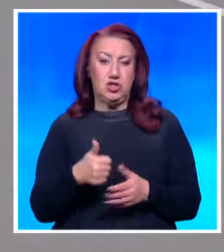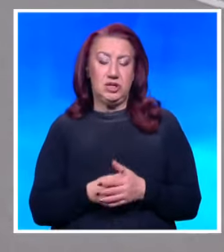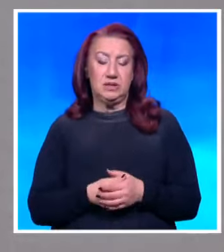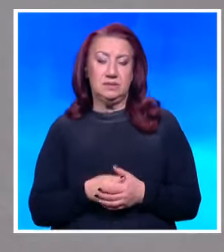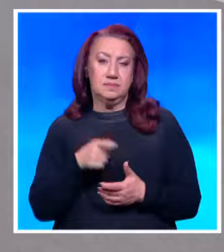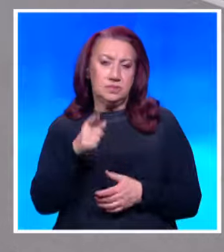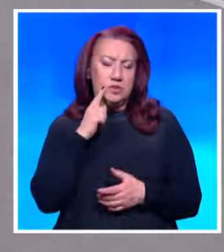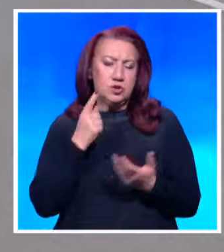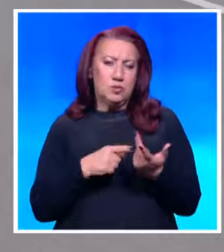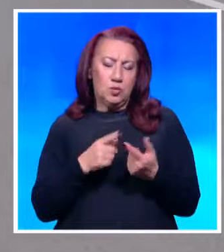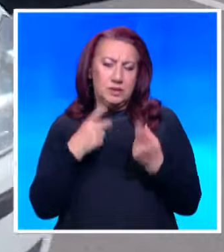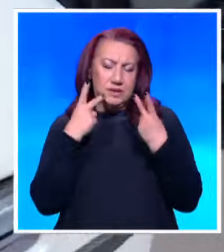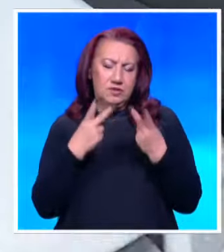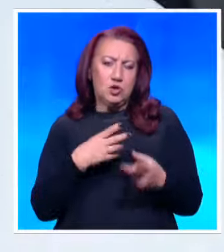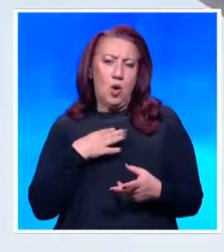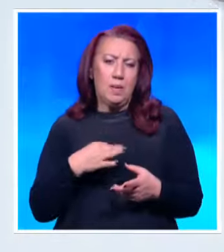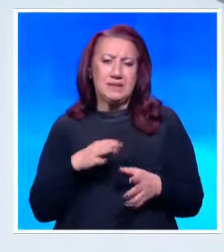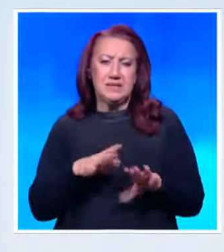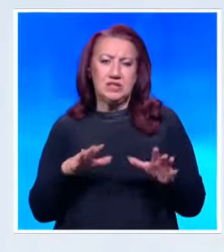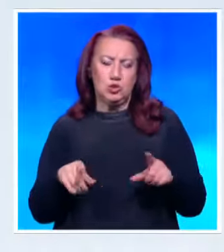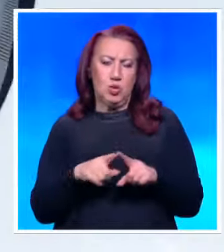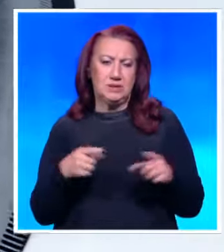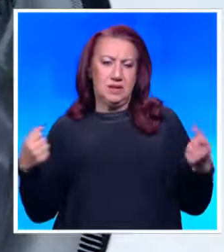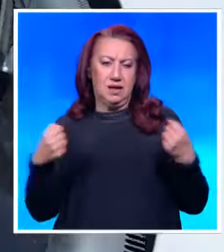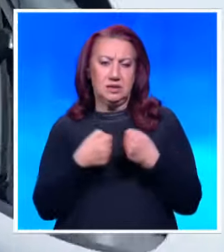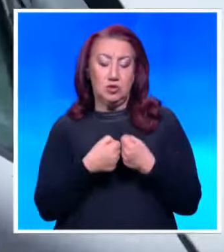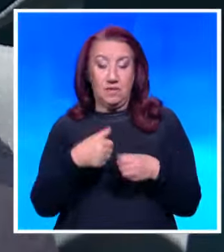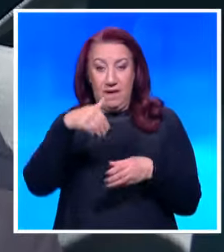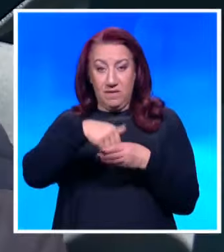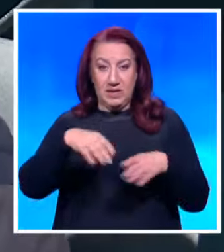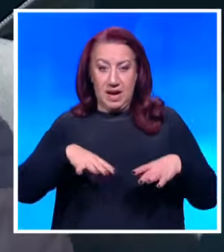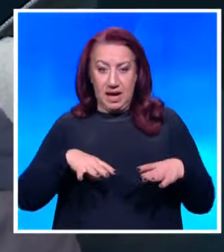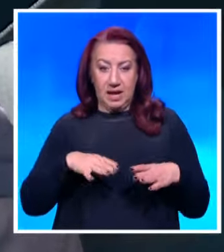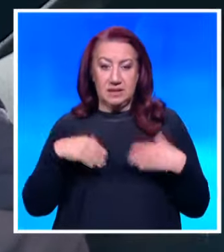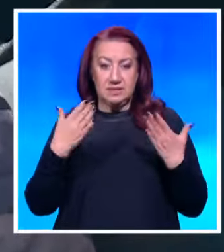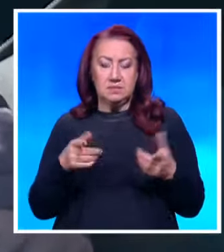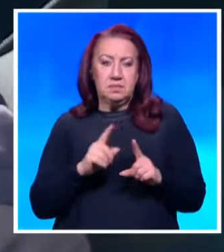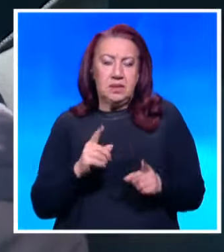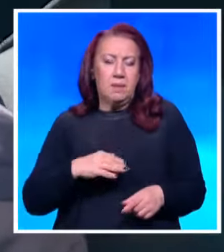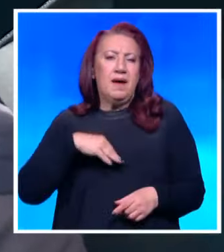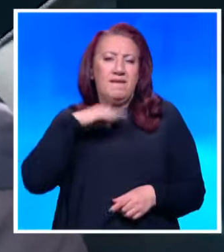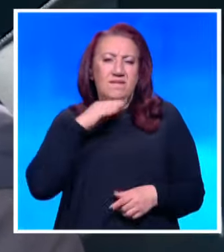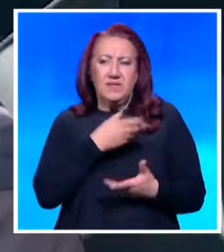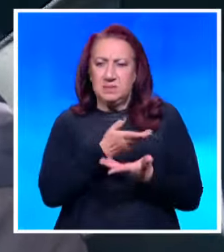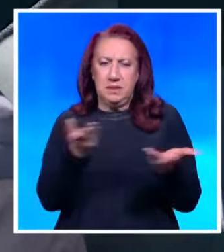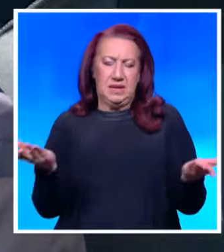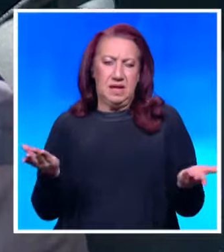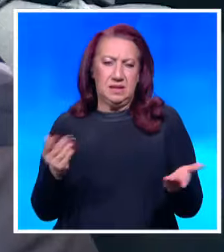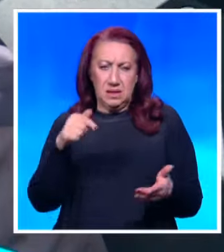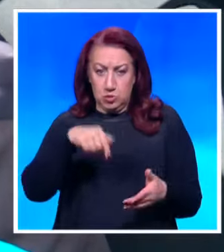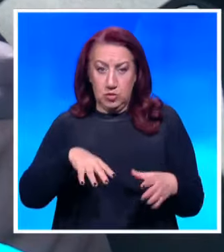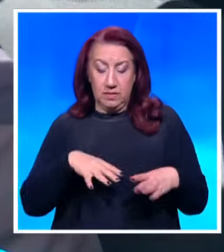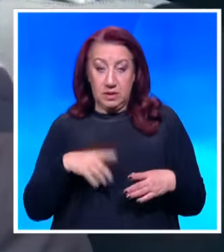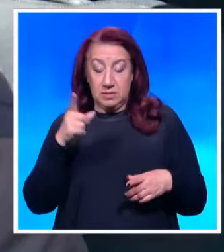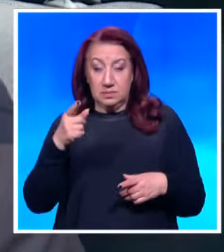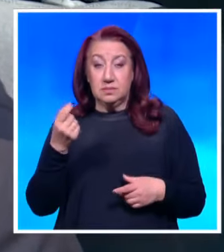опасни ситуации, както в града, така и извън него. Нямаме възпитание. Тук е за града, всеки ден това го има. Но на магистралата